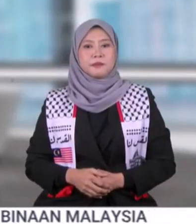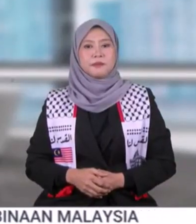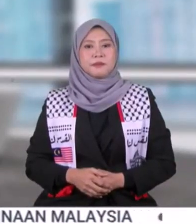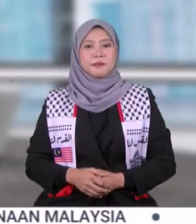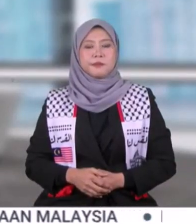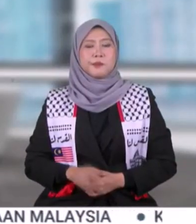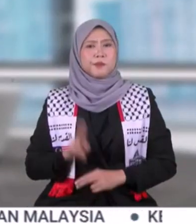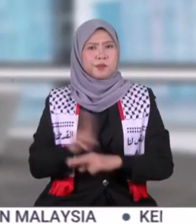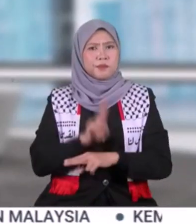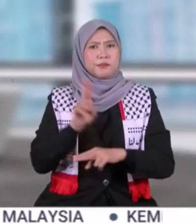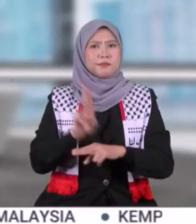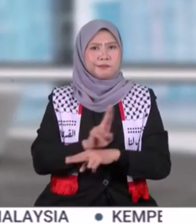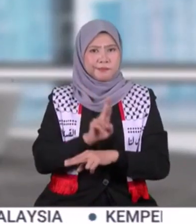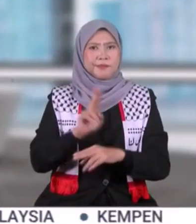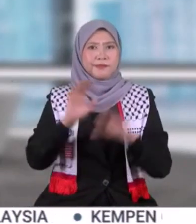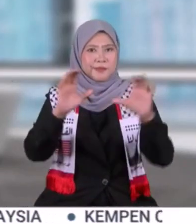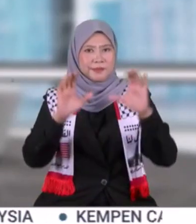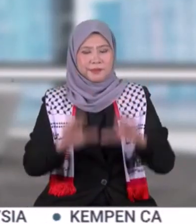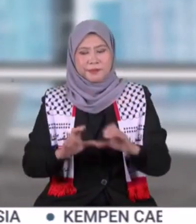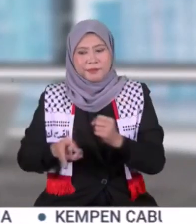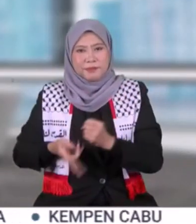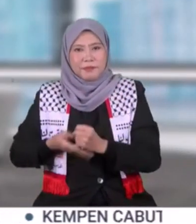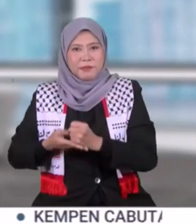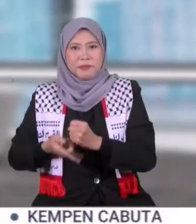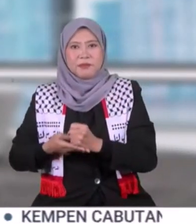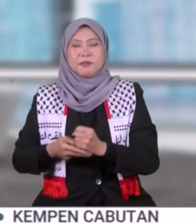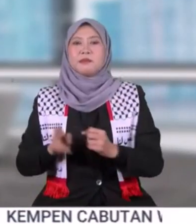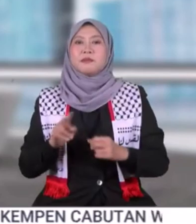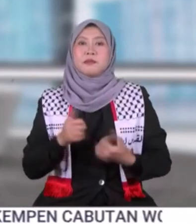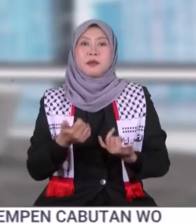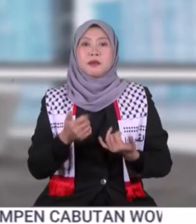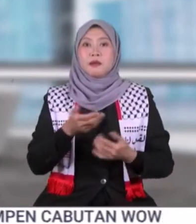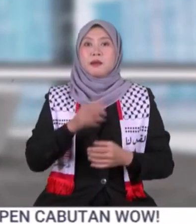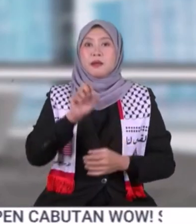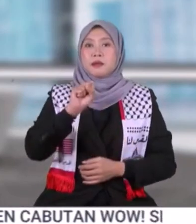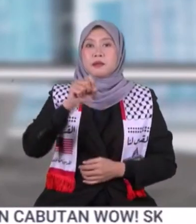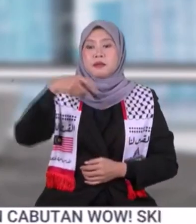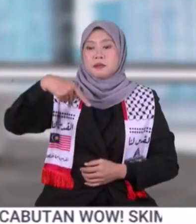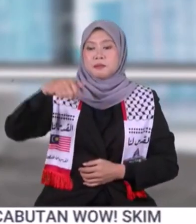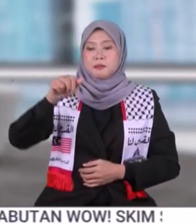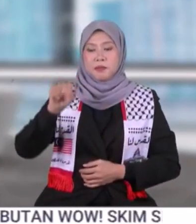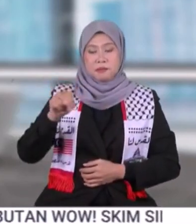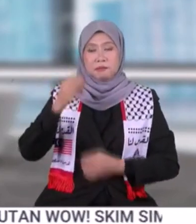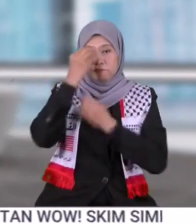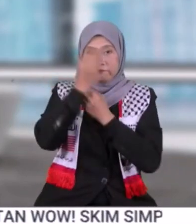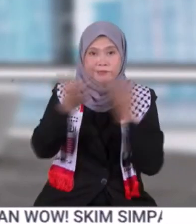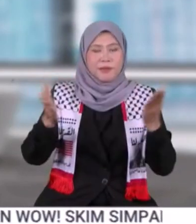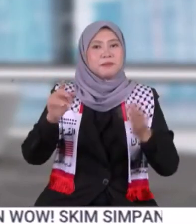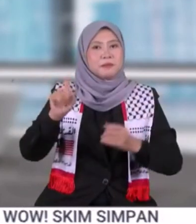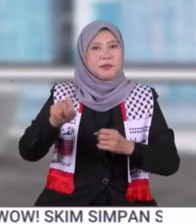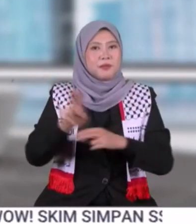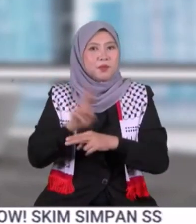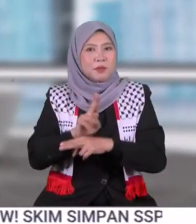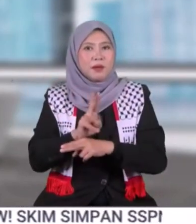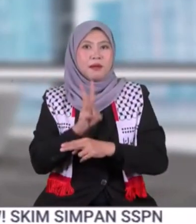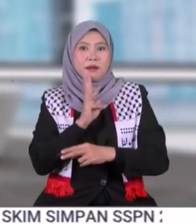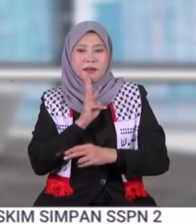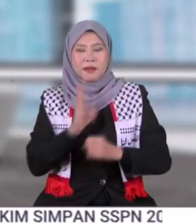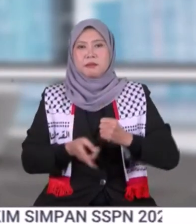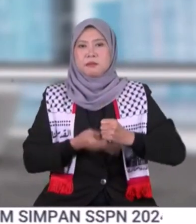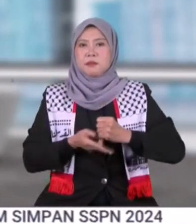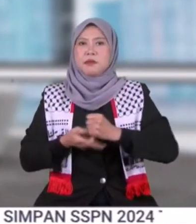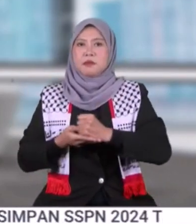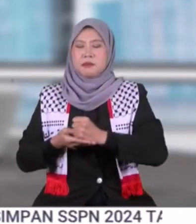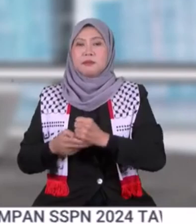Guna secara berhemat. Itu pesanan Suruhanjaya Perkhidmatan Air Negara, SPAN, kepada orang ramai dalam menggunakan bekalan